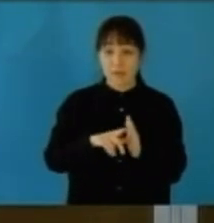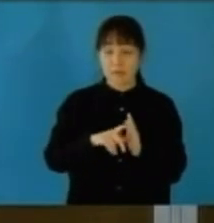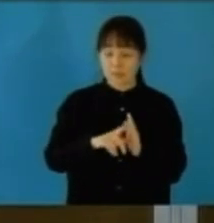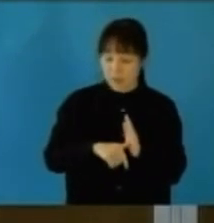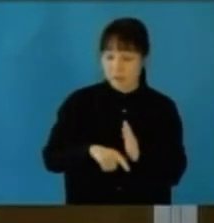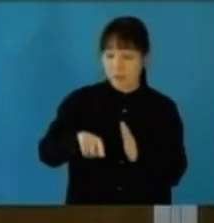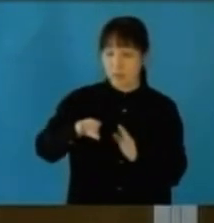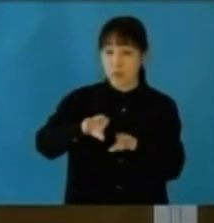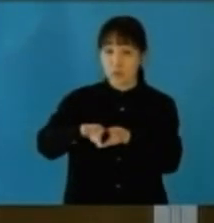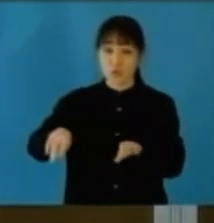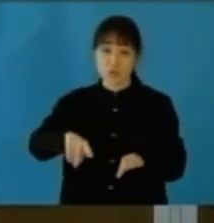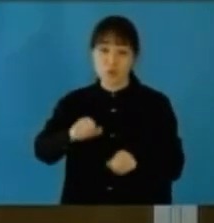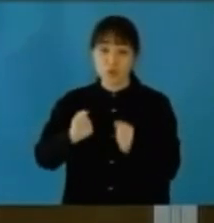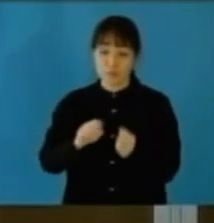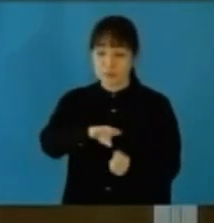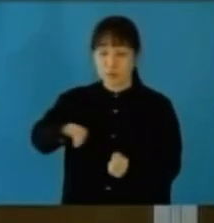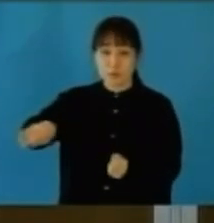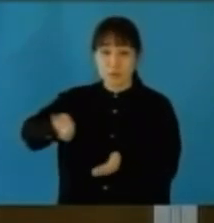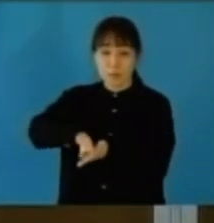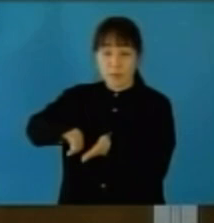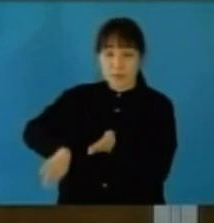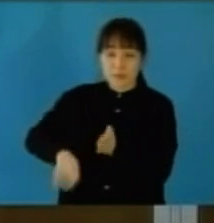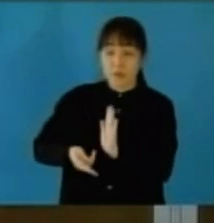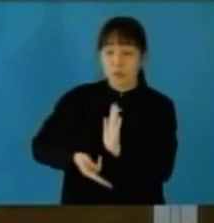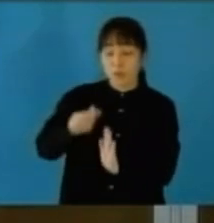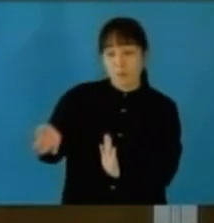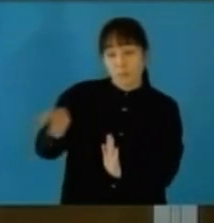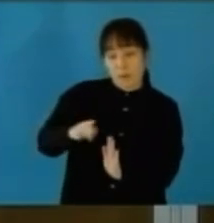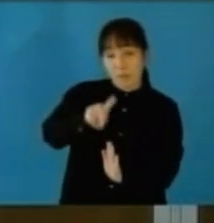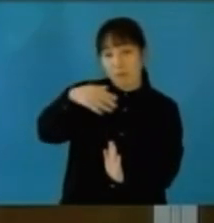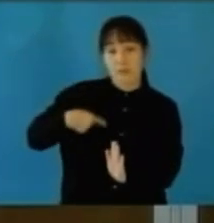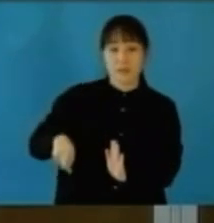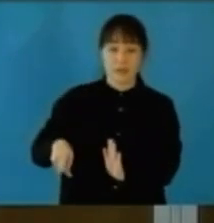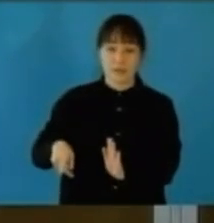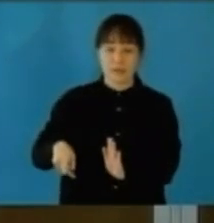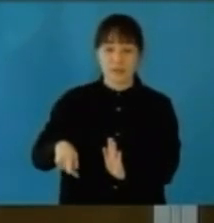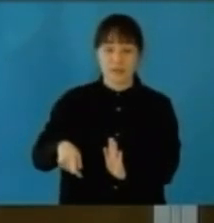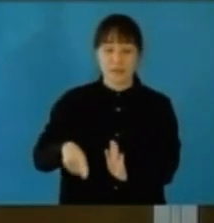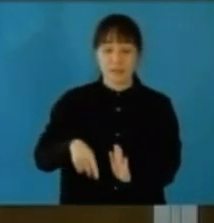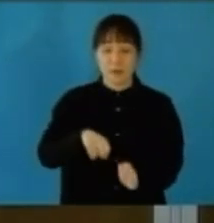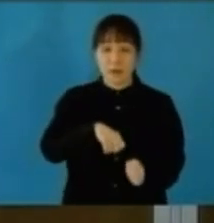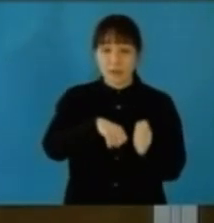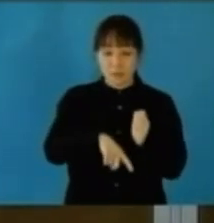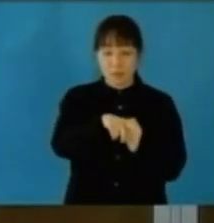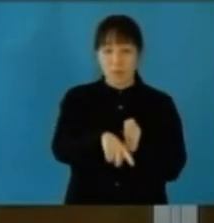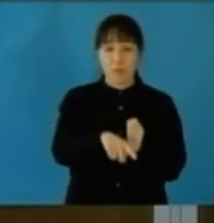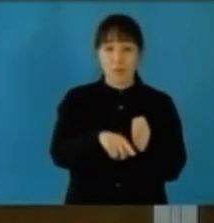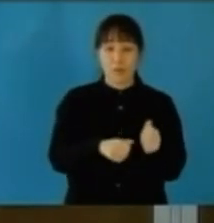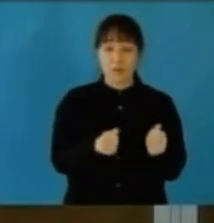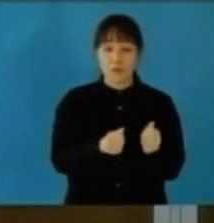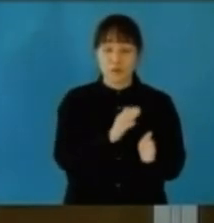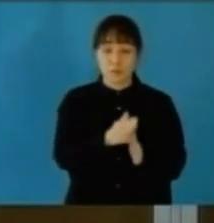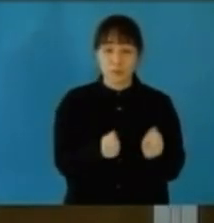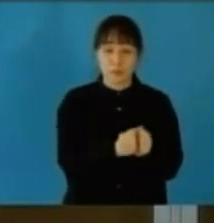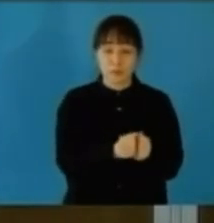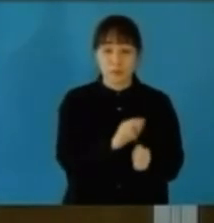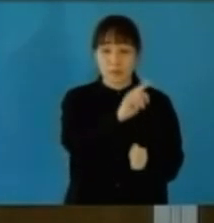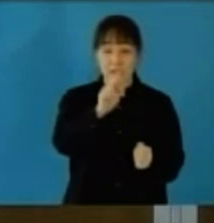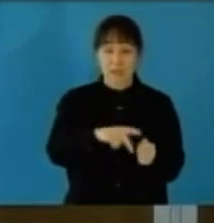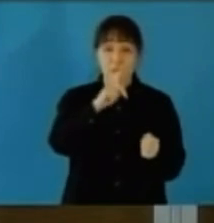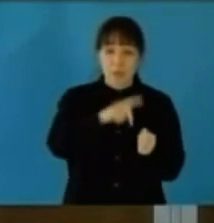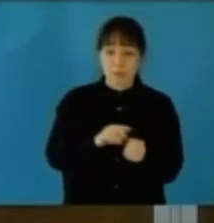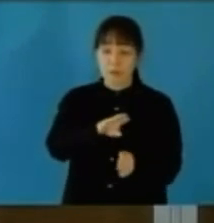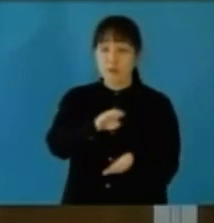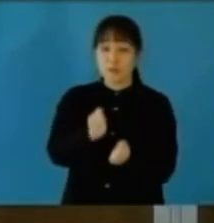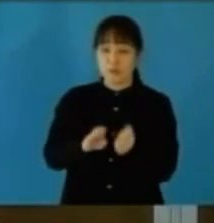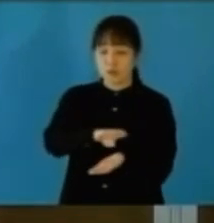ということもあり得ると考えております。その際の、スポーツコンベンションセンターで整備をすると考えていた駐車場についてはですね、